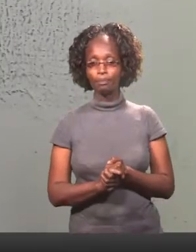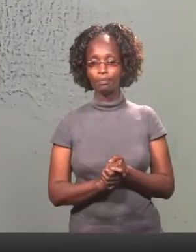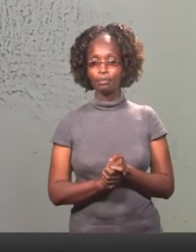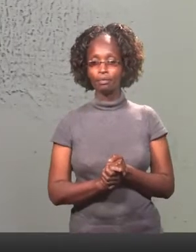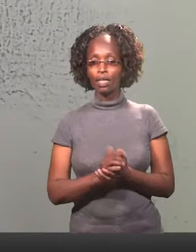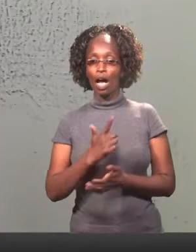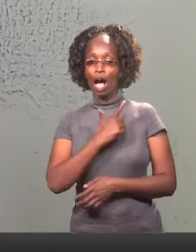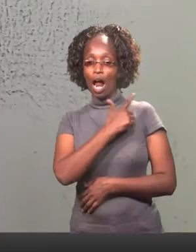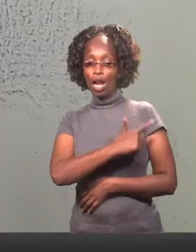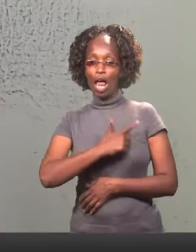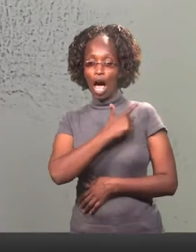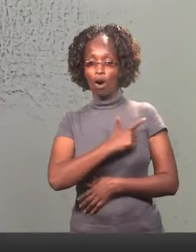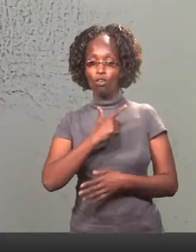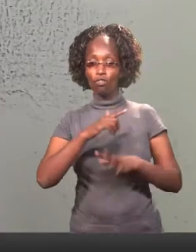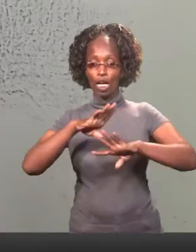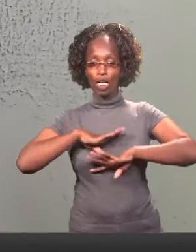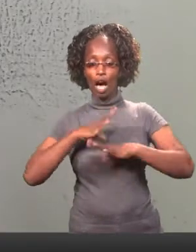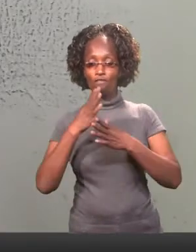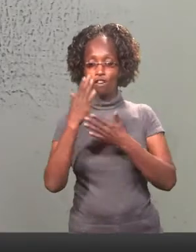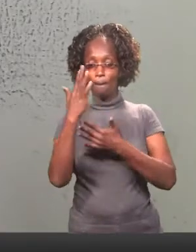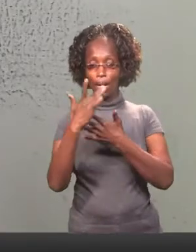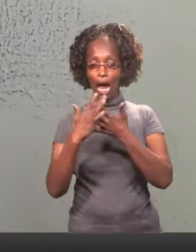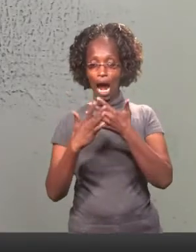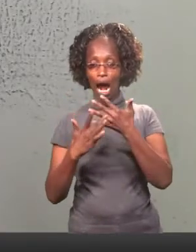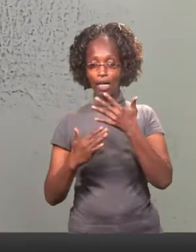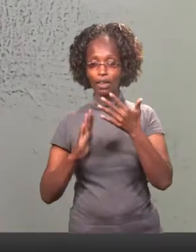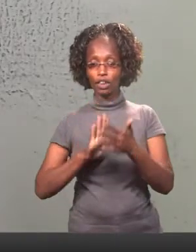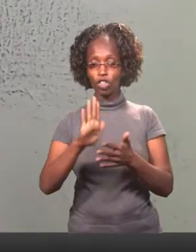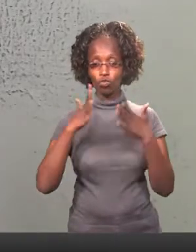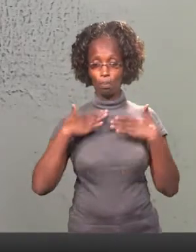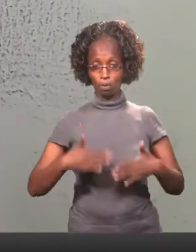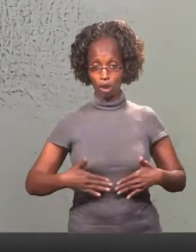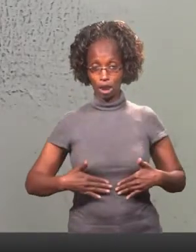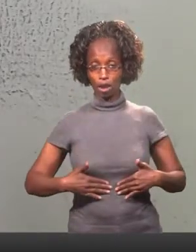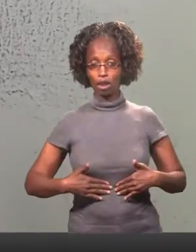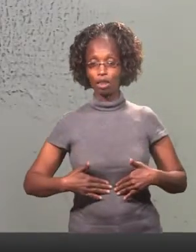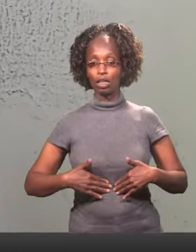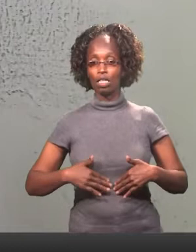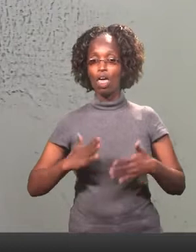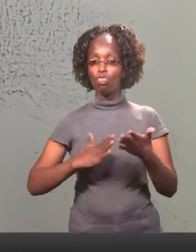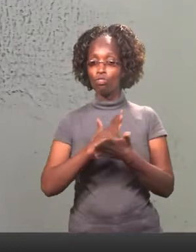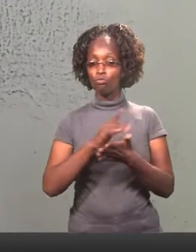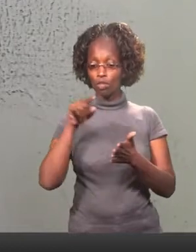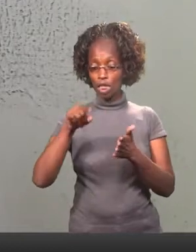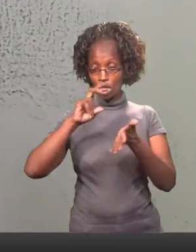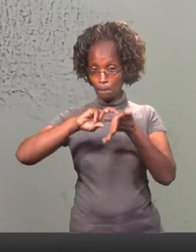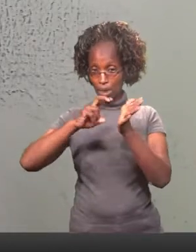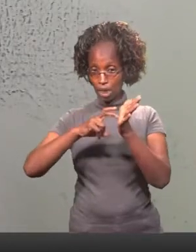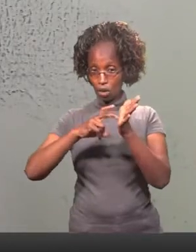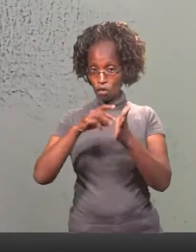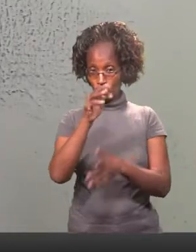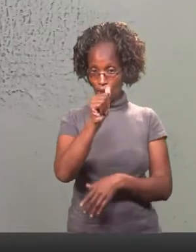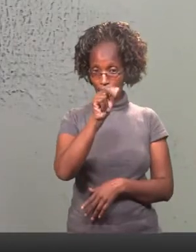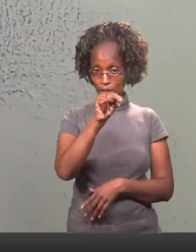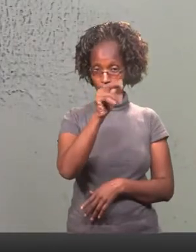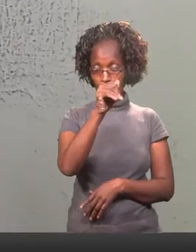having inadequate blood in your circulation, and by this definition